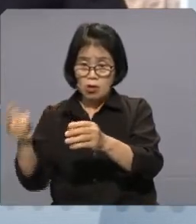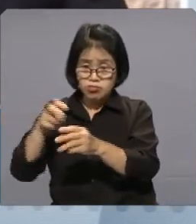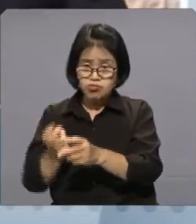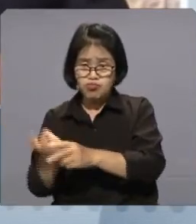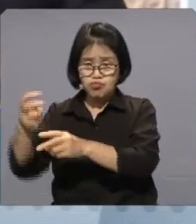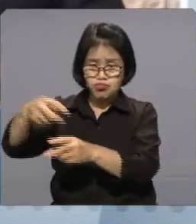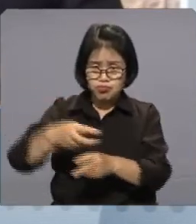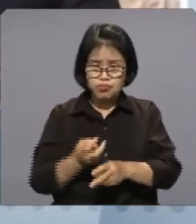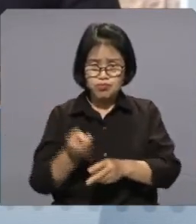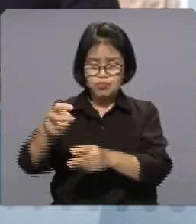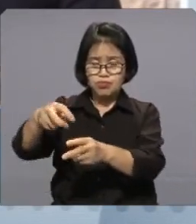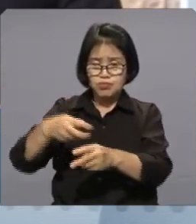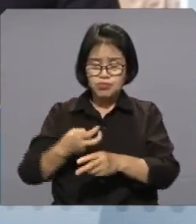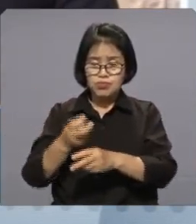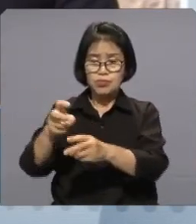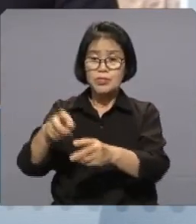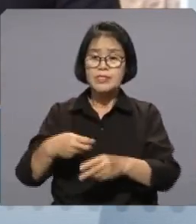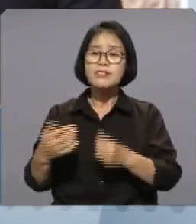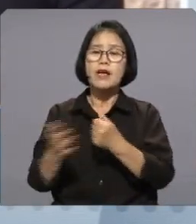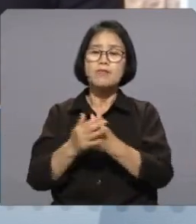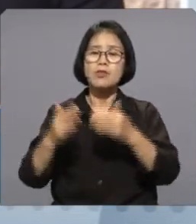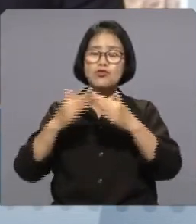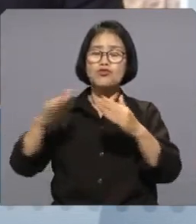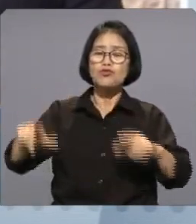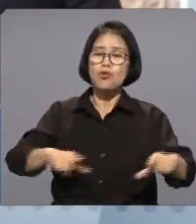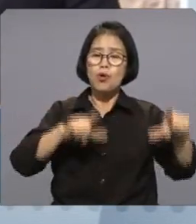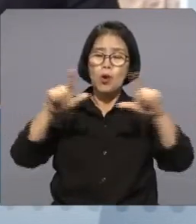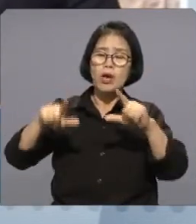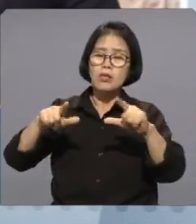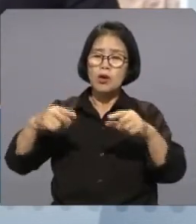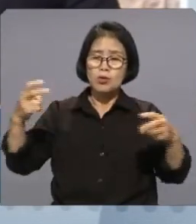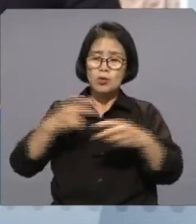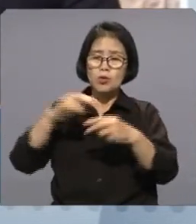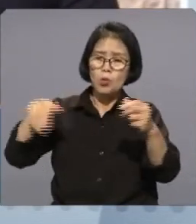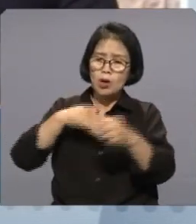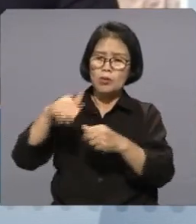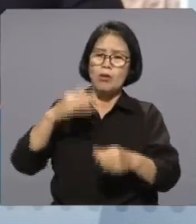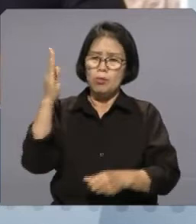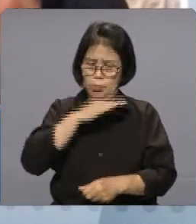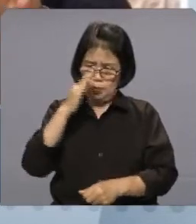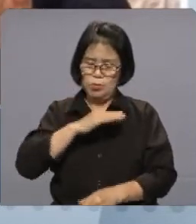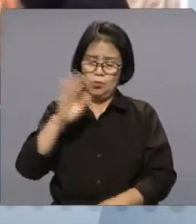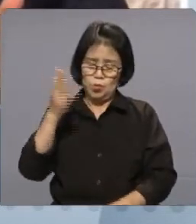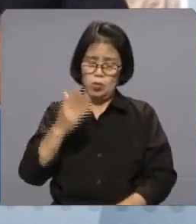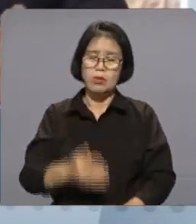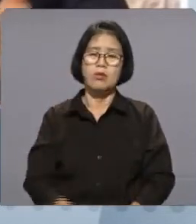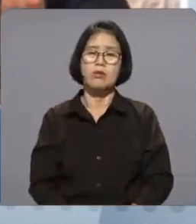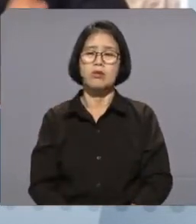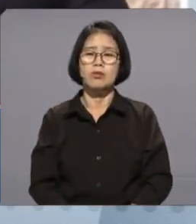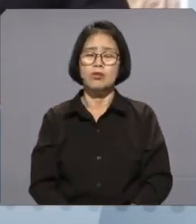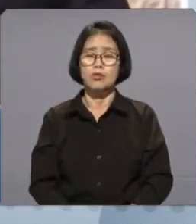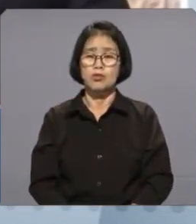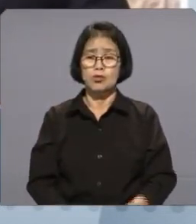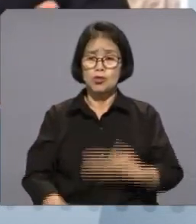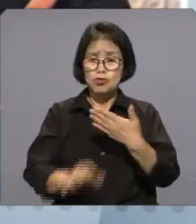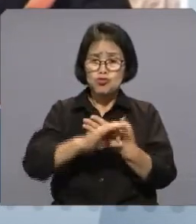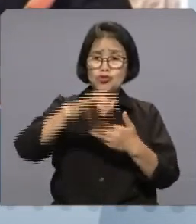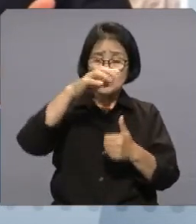하기 때문에 주거 환경이라든가 교통 환경은 더 나빠질 수 있고요. 구치소라